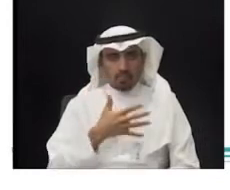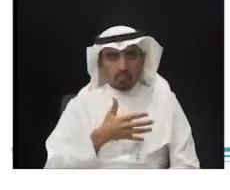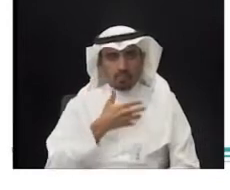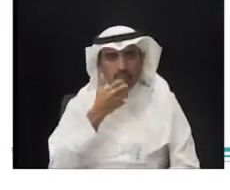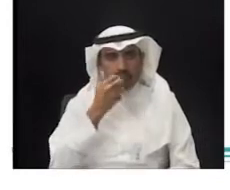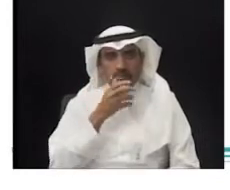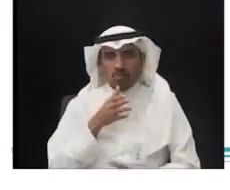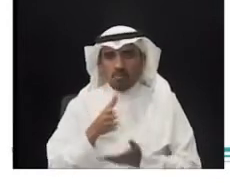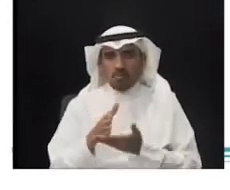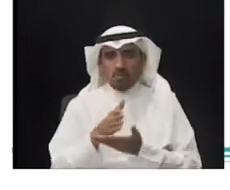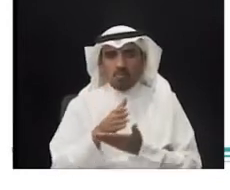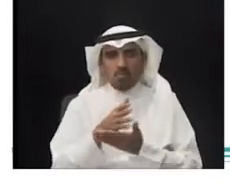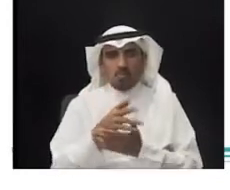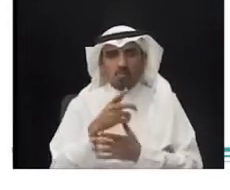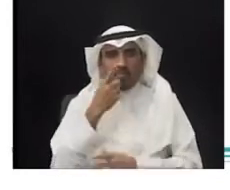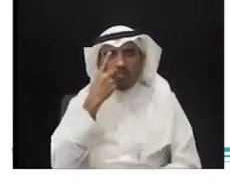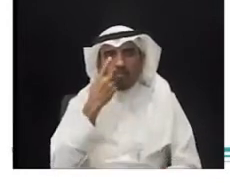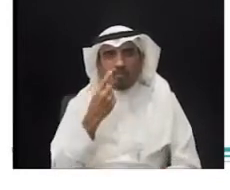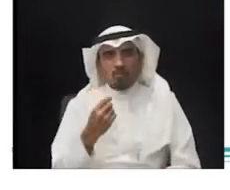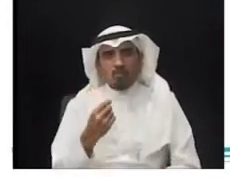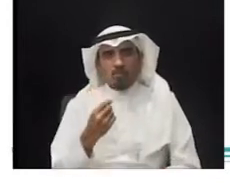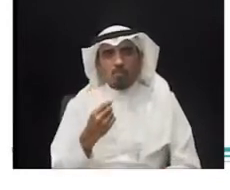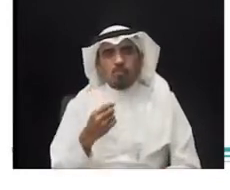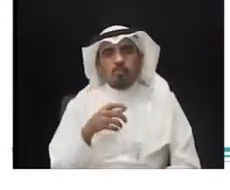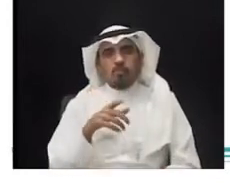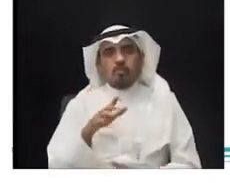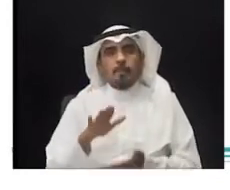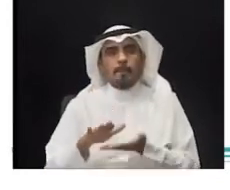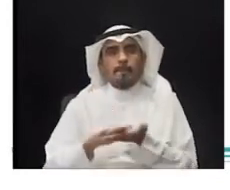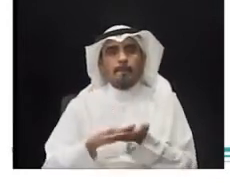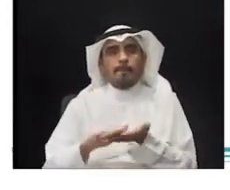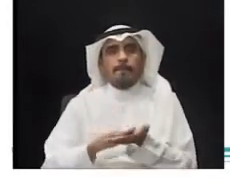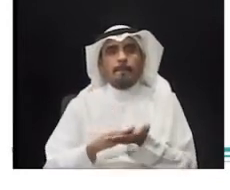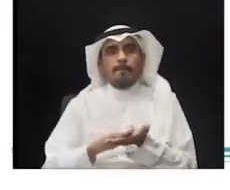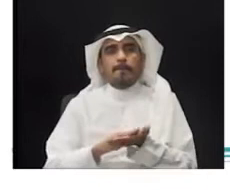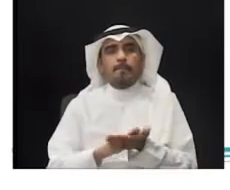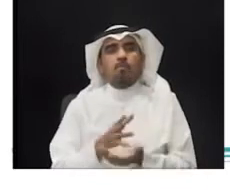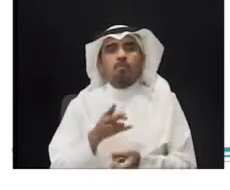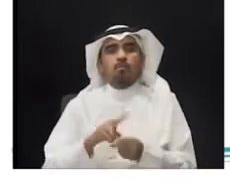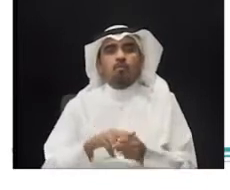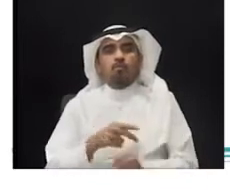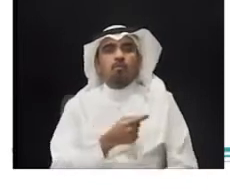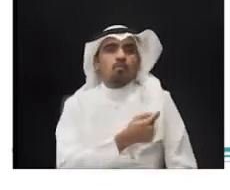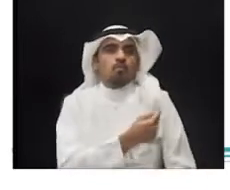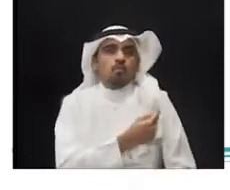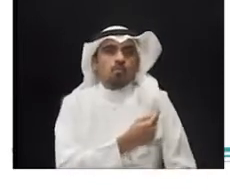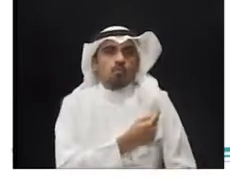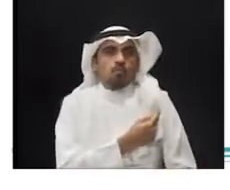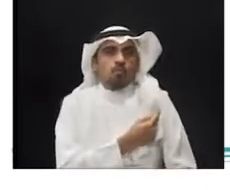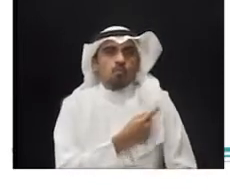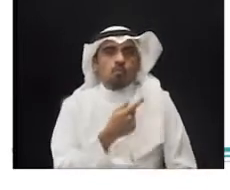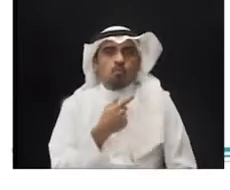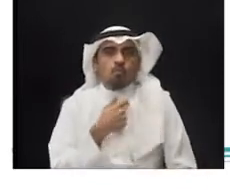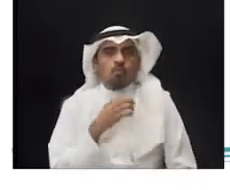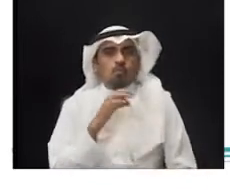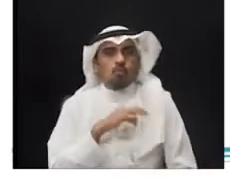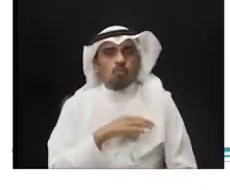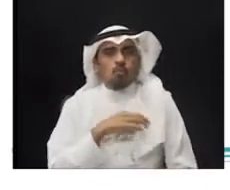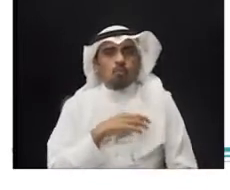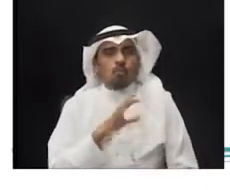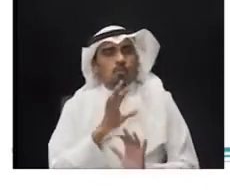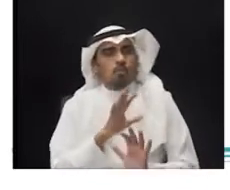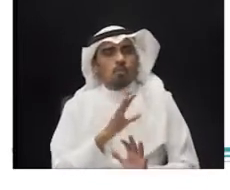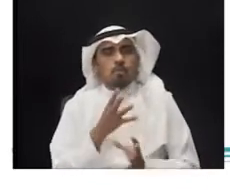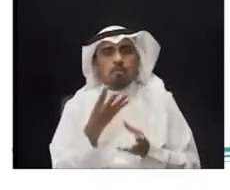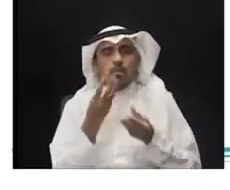بإذن الله سنكتسب اتجاهات وقيم متصلة بمجال البيئة والصحة،